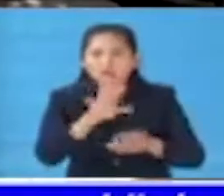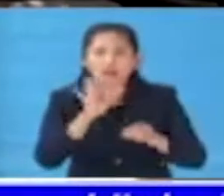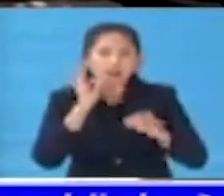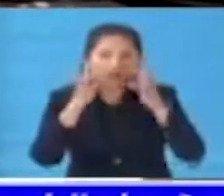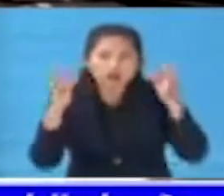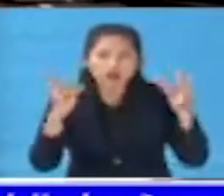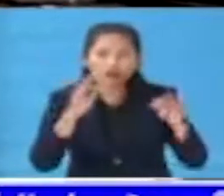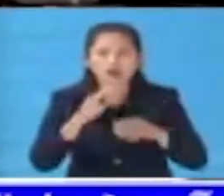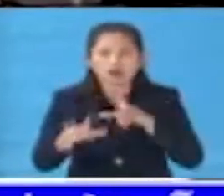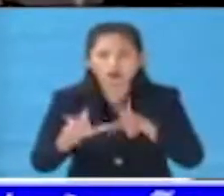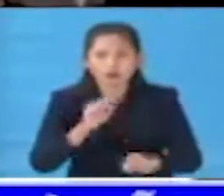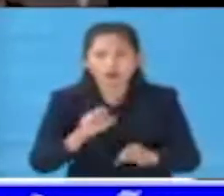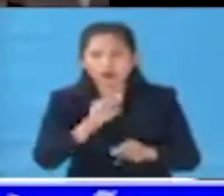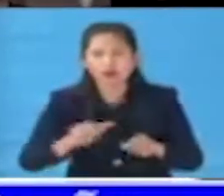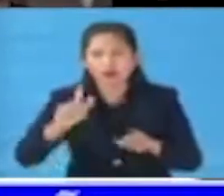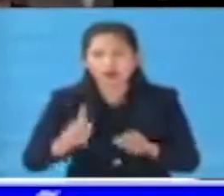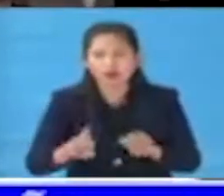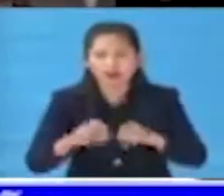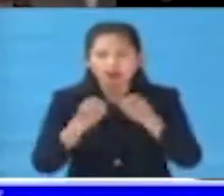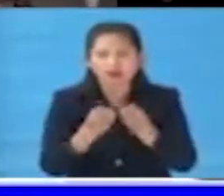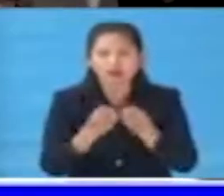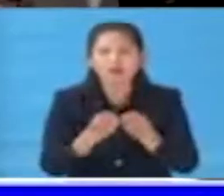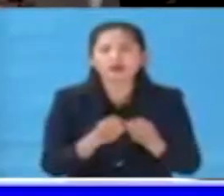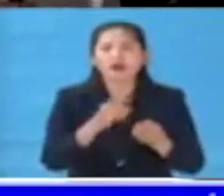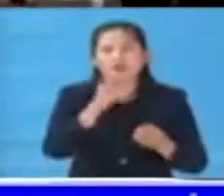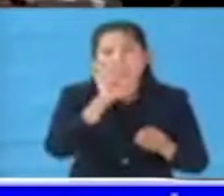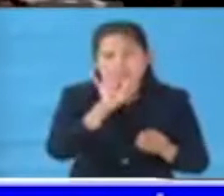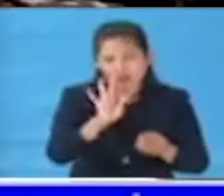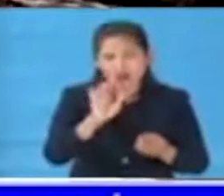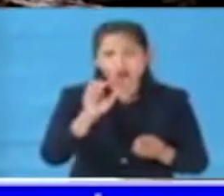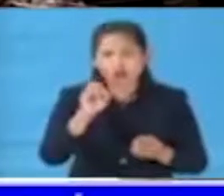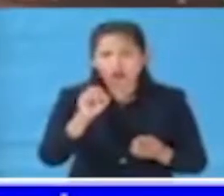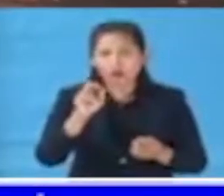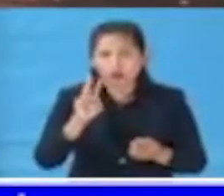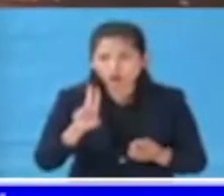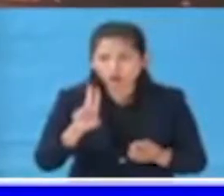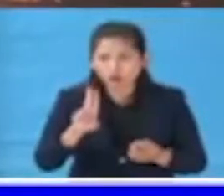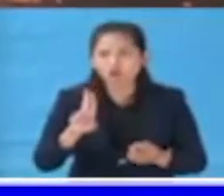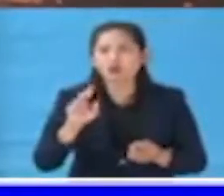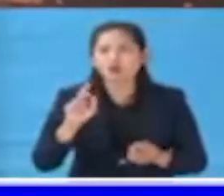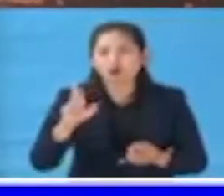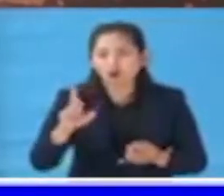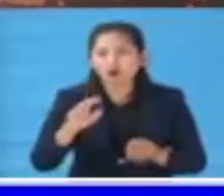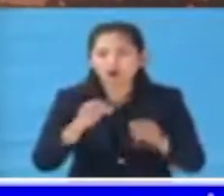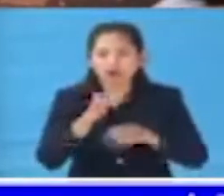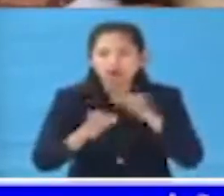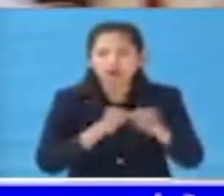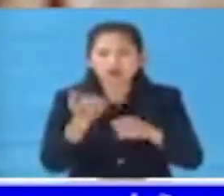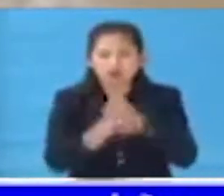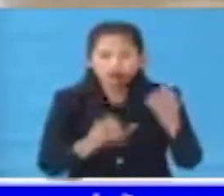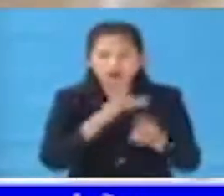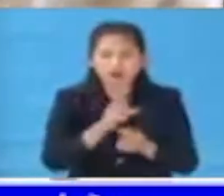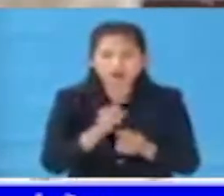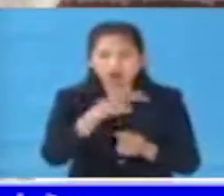ឆ្មាដ៏គូខើនៅអាស៊ីអាគ្នេយ៍ដែលអង្គការ4 Paws បានចាប់ផ្ដើមយុទ្ធនាការមួយលើឆាកអន្តរជាតិនិងថ្នាក់ជាតិនៅប្រទេស